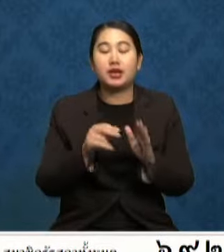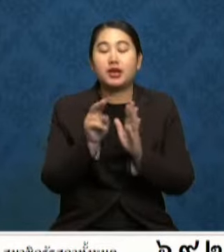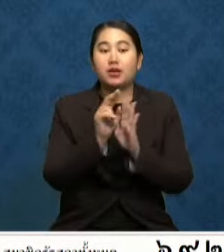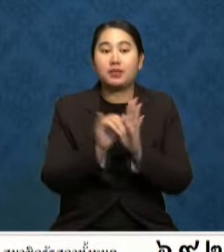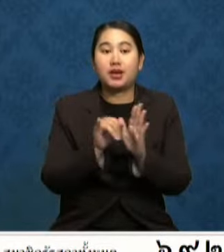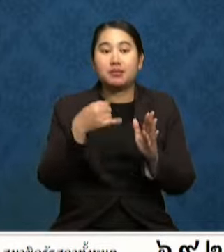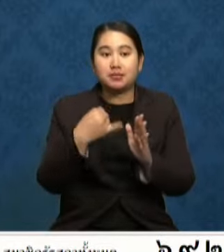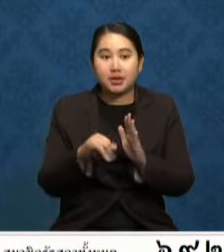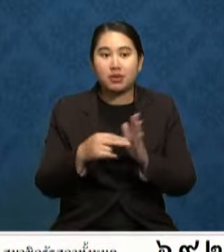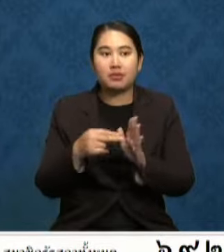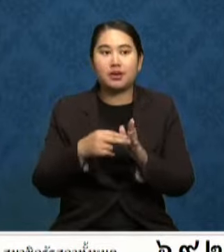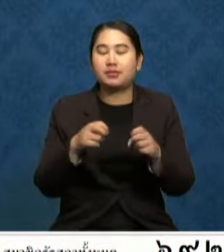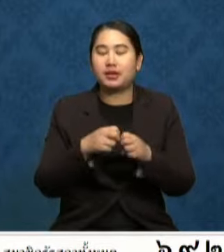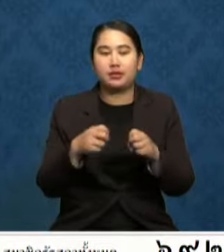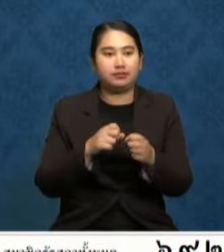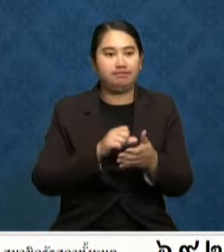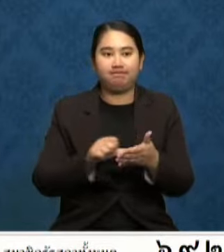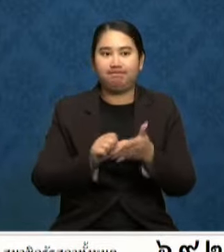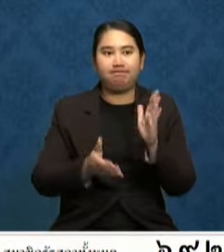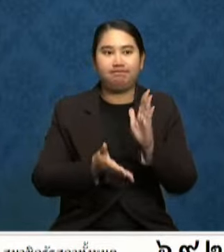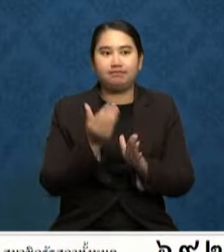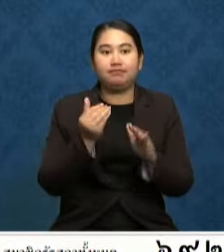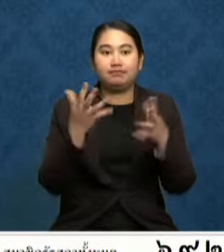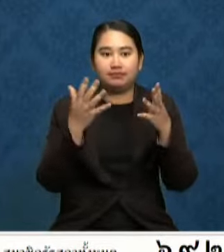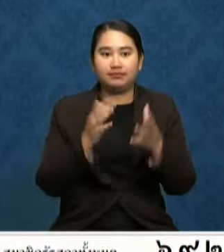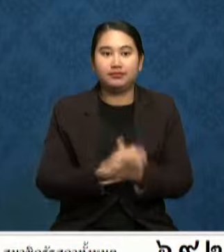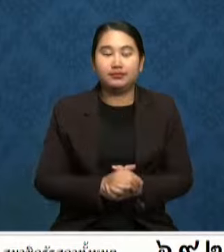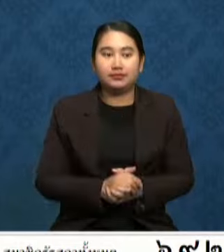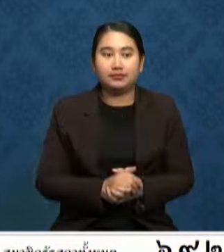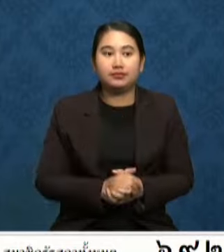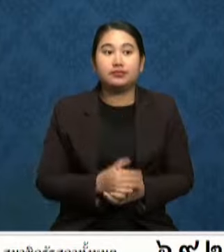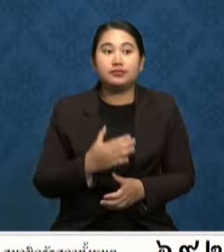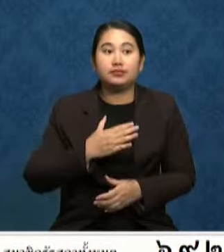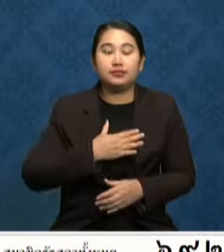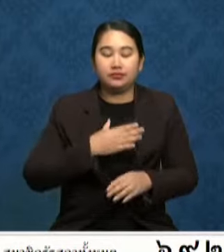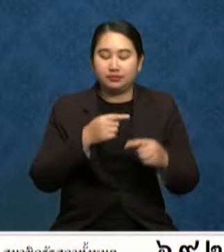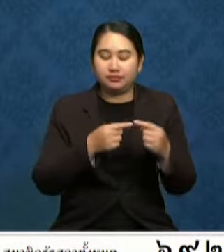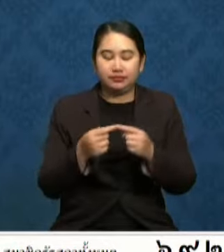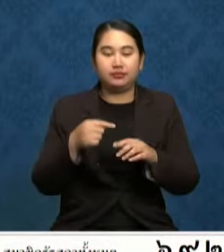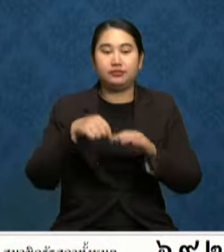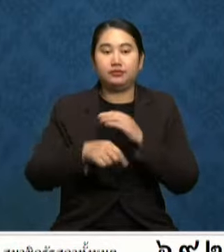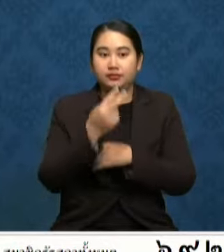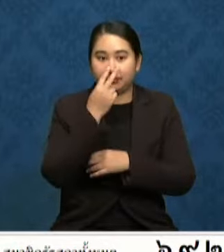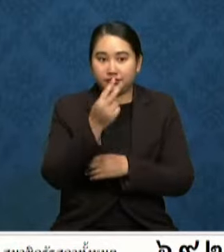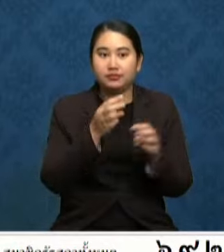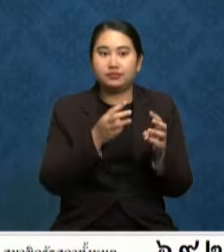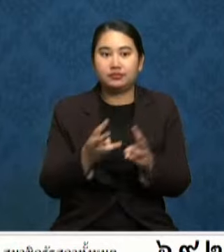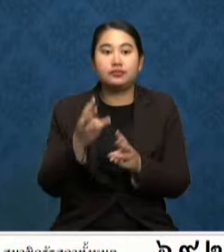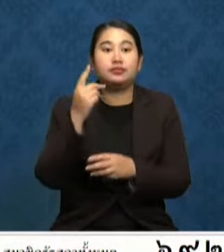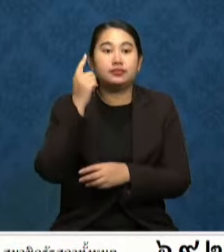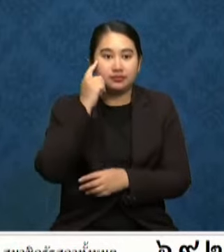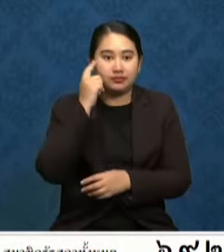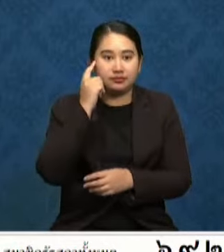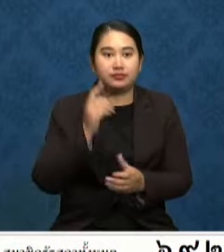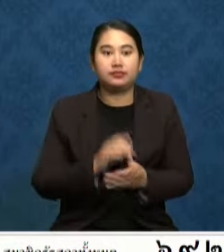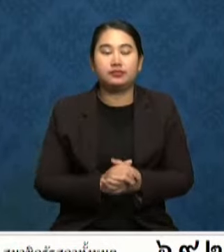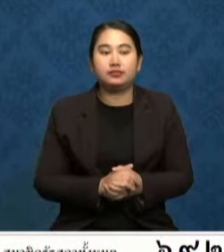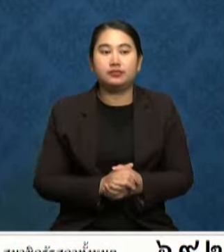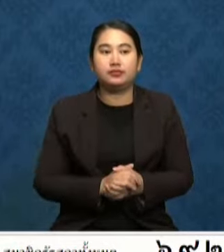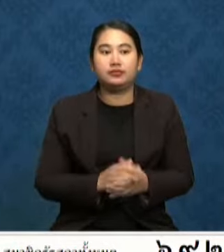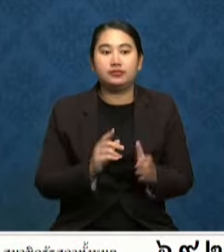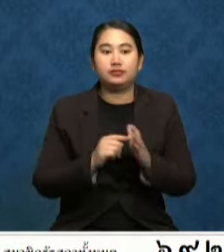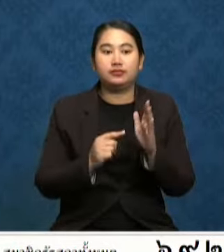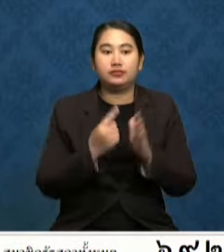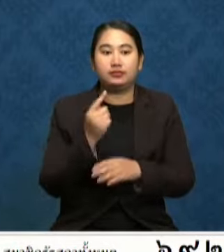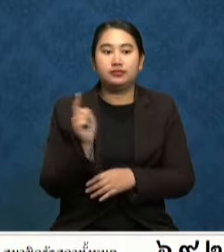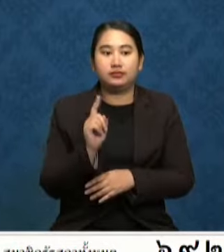ด คุณก็จะแ้ปัญหาประเทศไม่สำเร็จเพรนั้นผมลงไปดูที่หลกคิดก่อนเบื่องตนเลยกระดมเมต